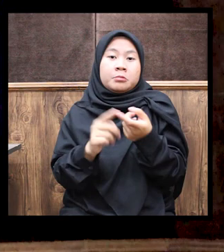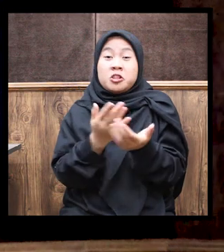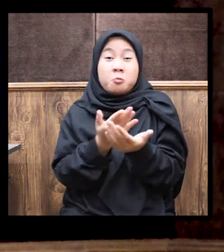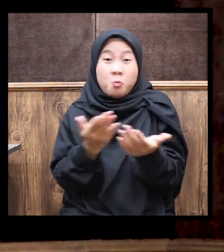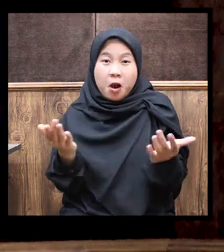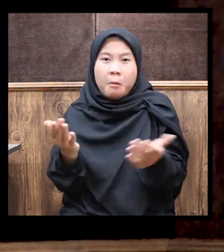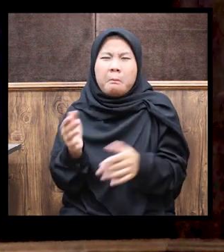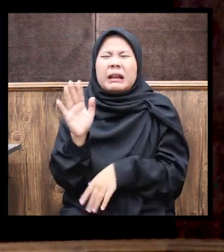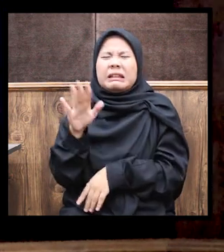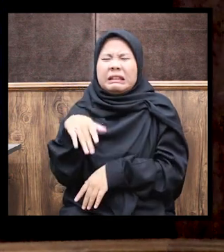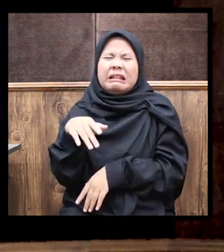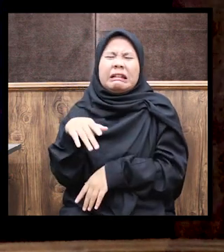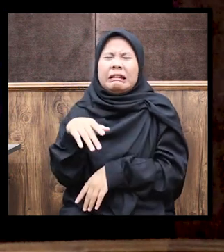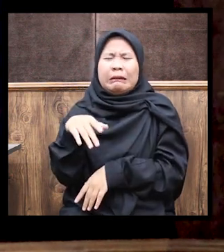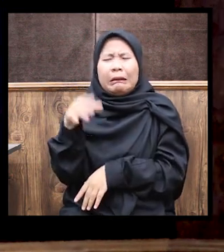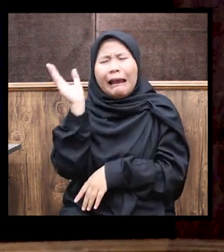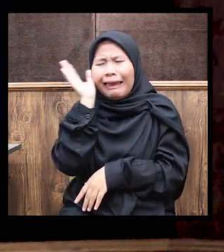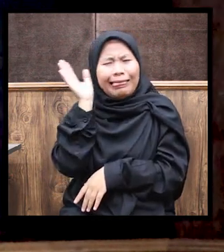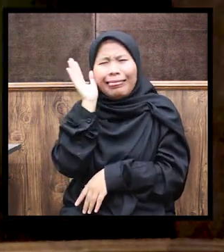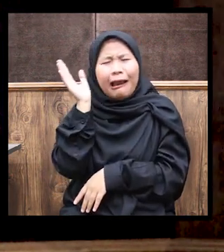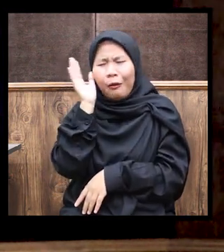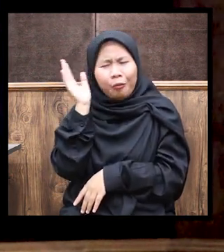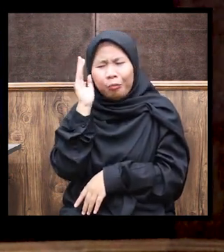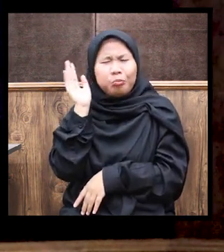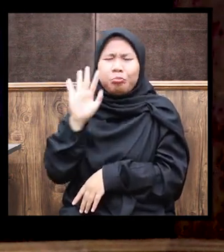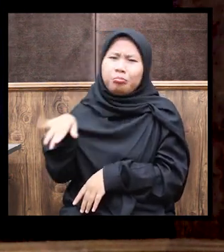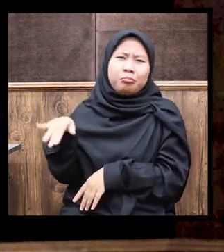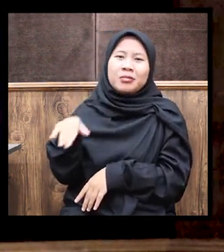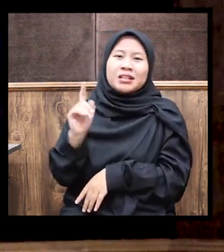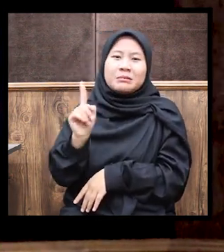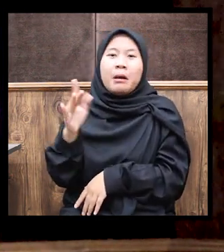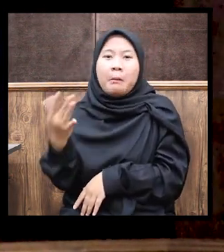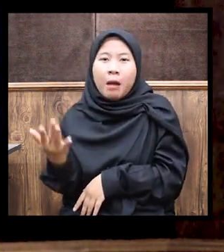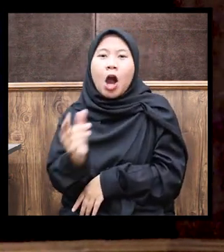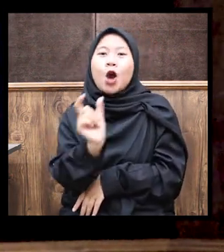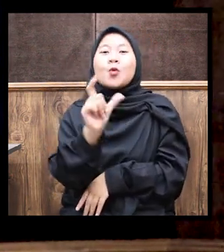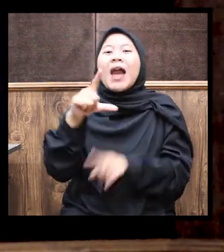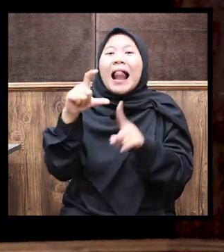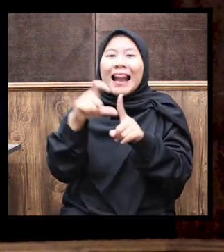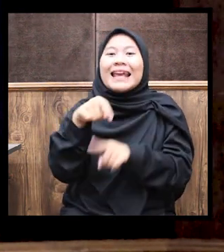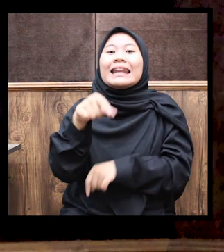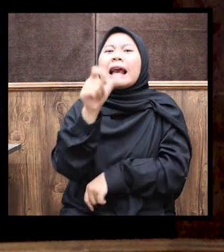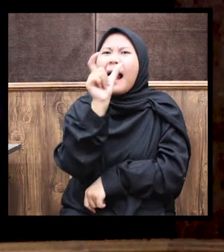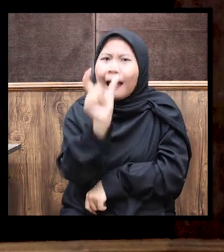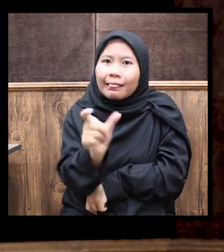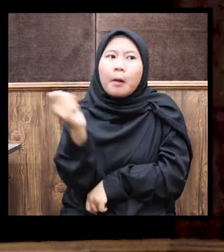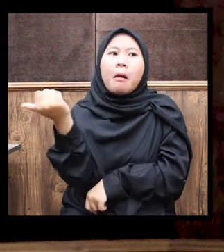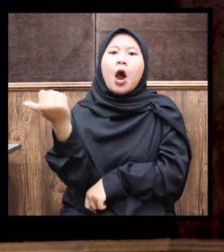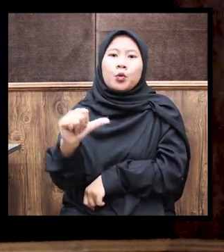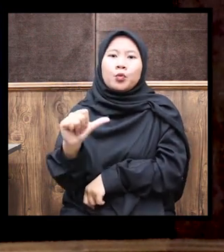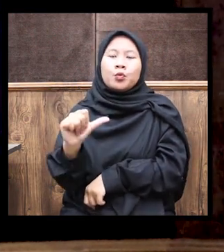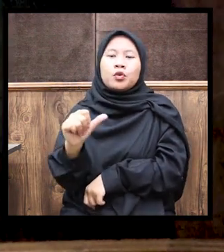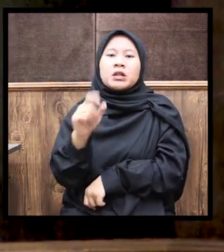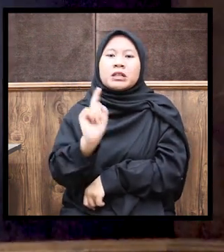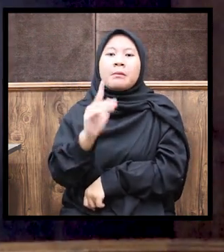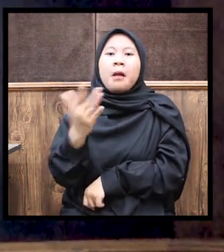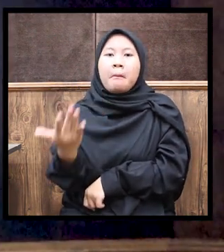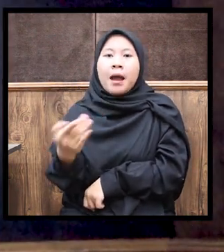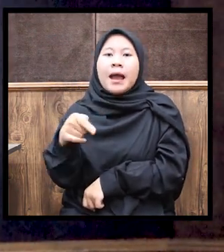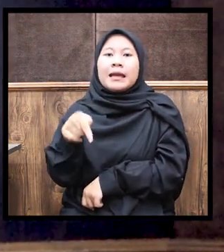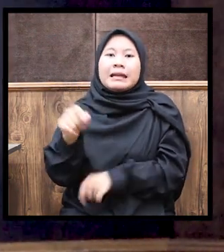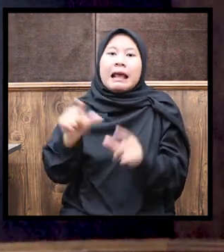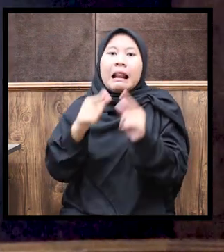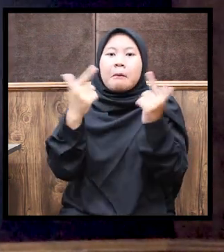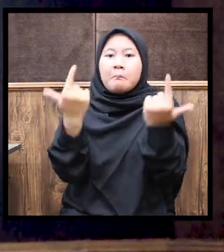ee familiar ya karena ini adalah istilah baru Tentu saja Ini adalah sebuah unit khusus untuk teman-teman